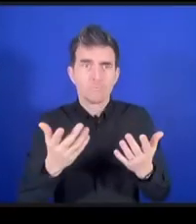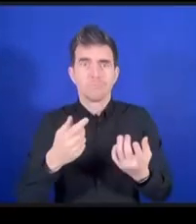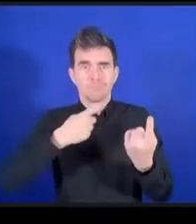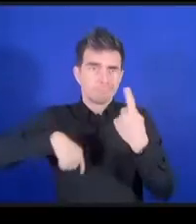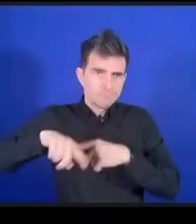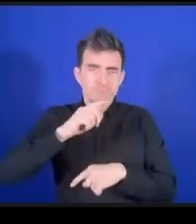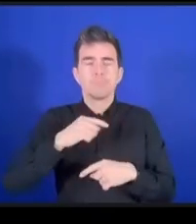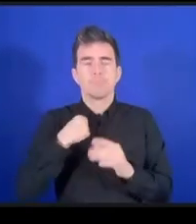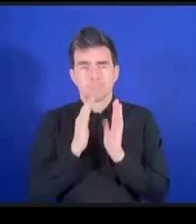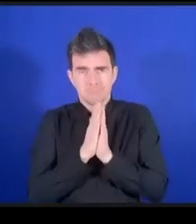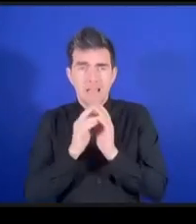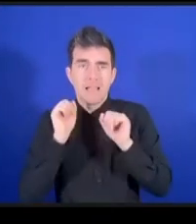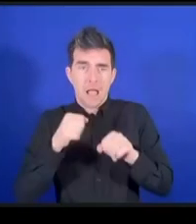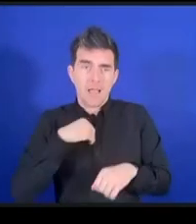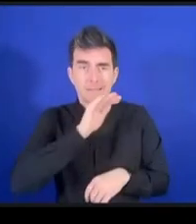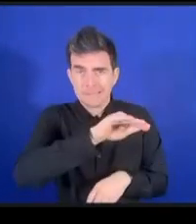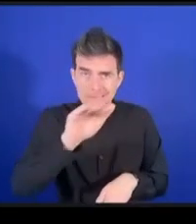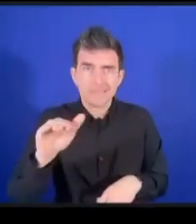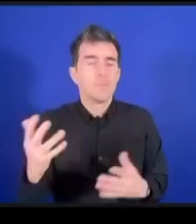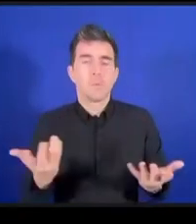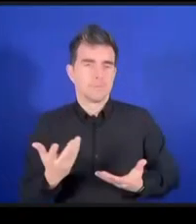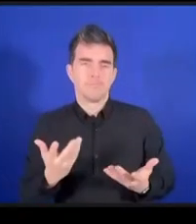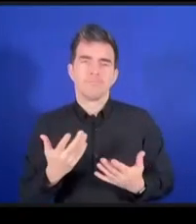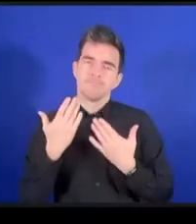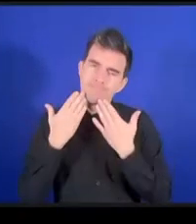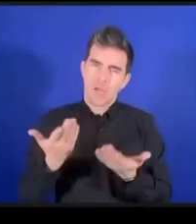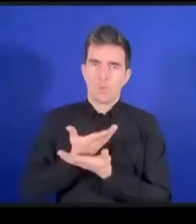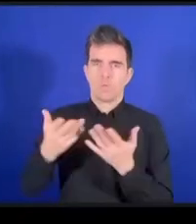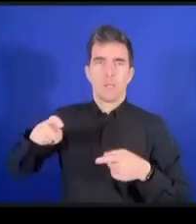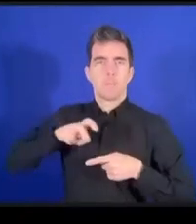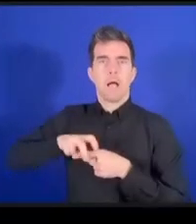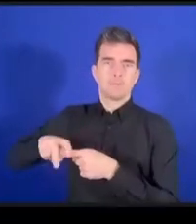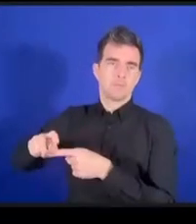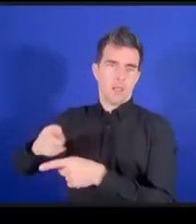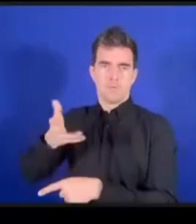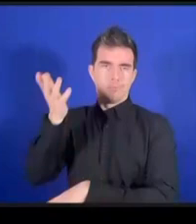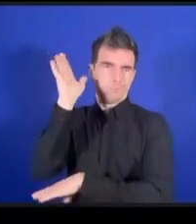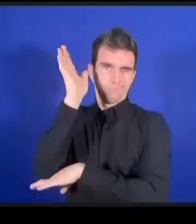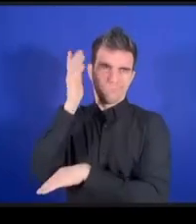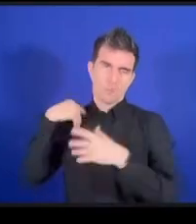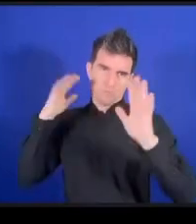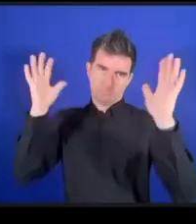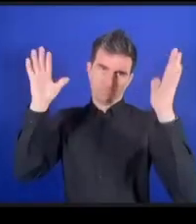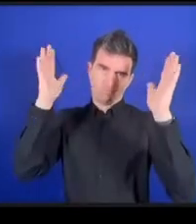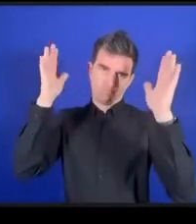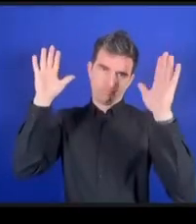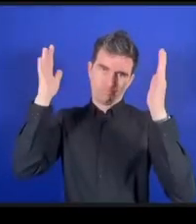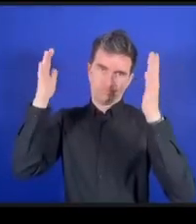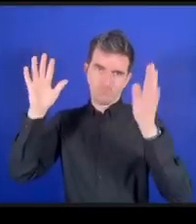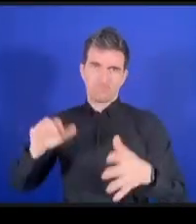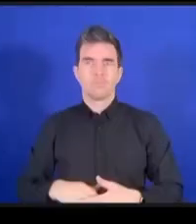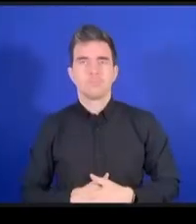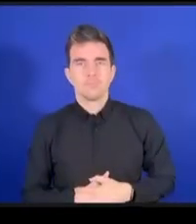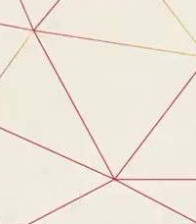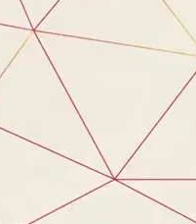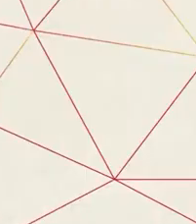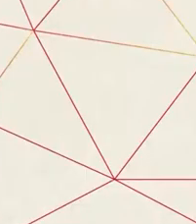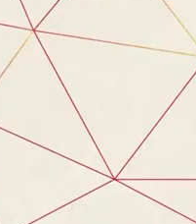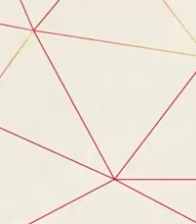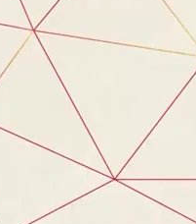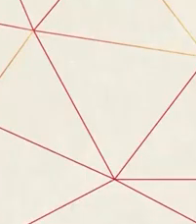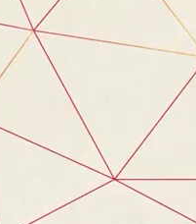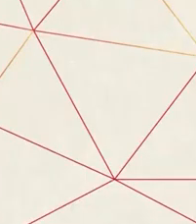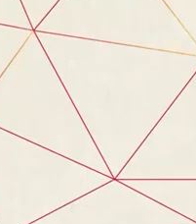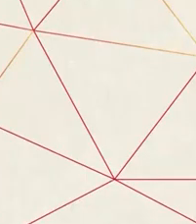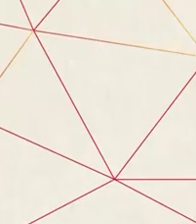Спасибо всем тем кто принял участие в этой дискуссии Спасибо всем кто выступал на этом мы завершаем